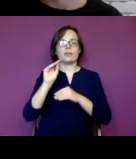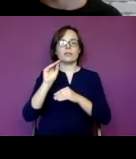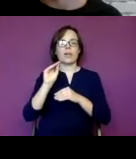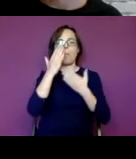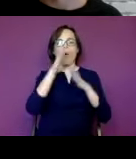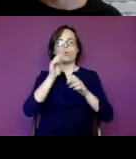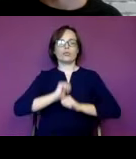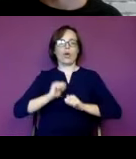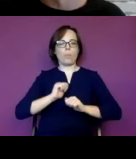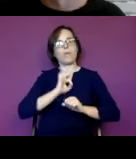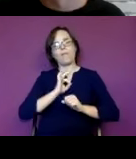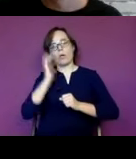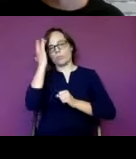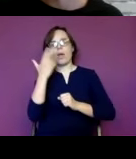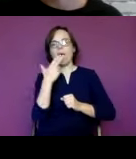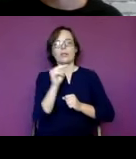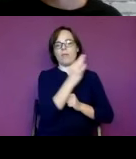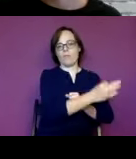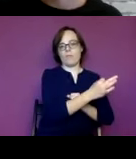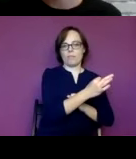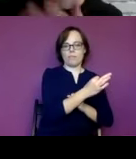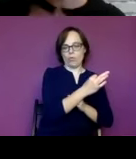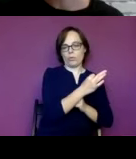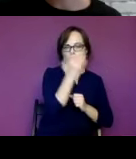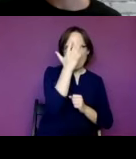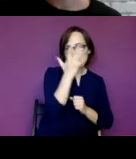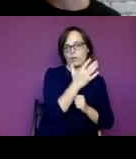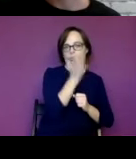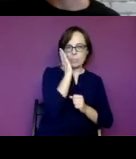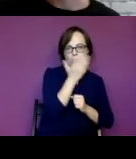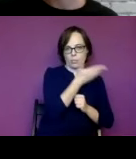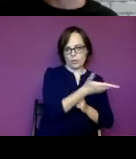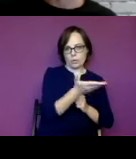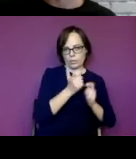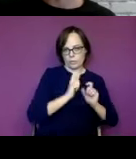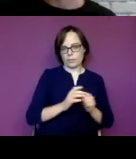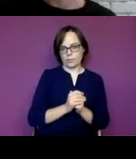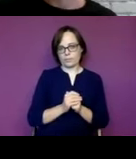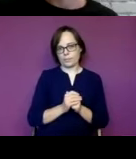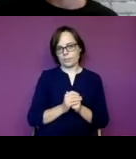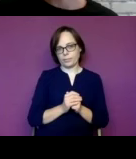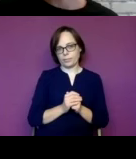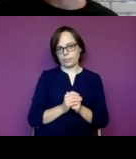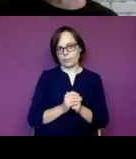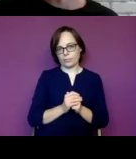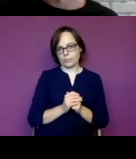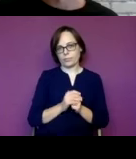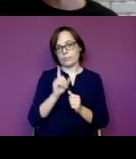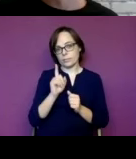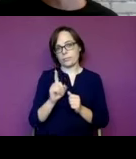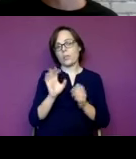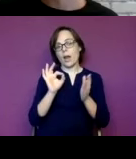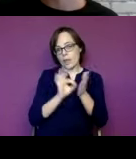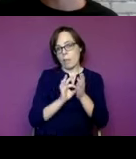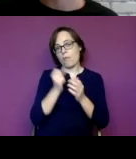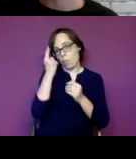wsi i mieszkańcach i mieszkańcach wsi. To taki Wieśland też byłby na pewno piękny, jak pan profesor. Tak, ale ja bym